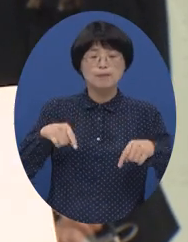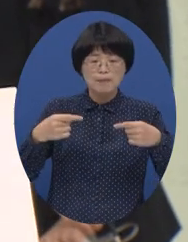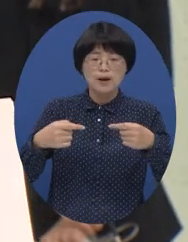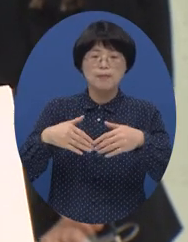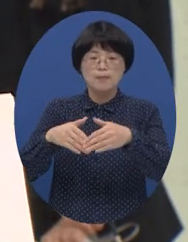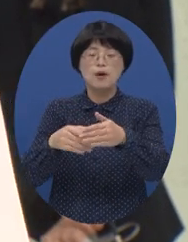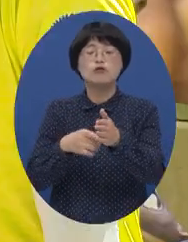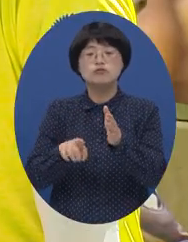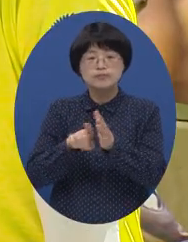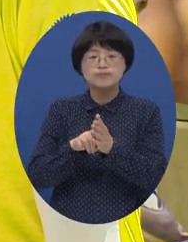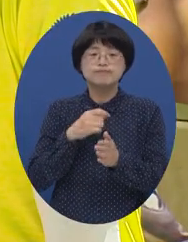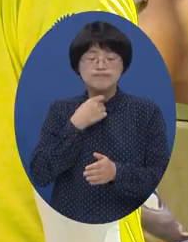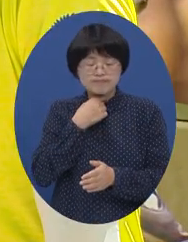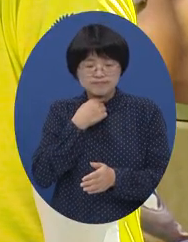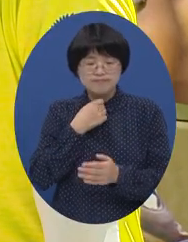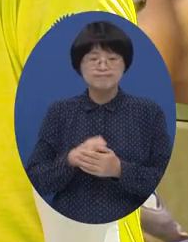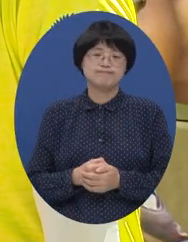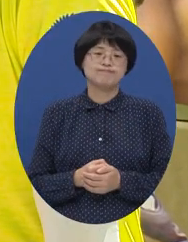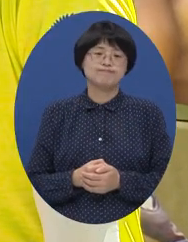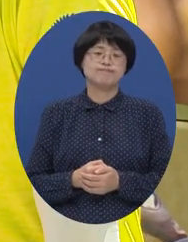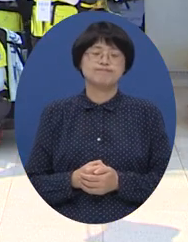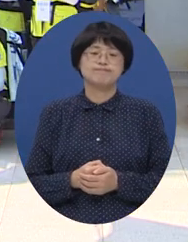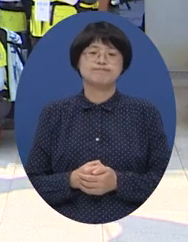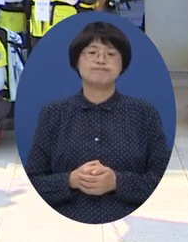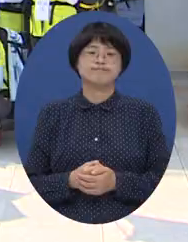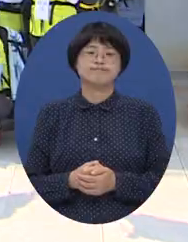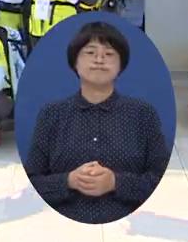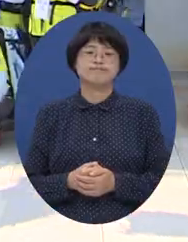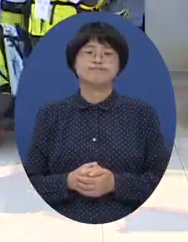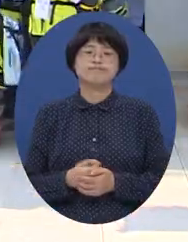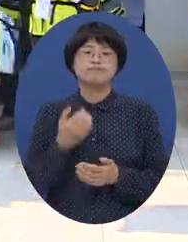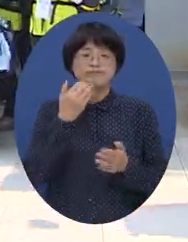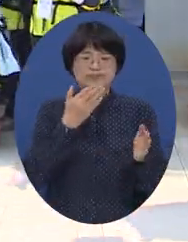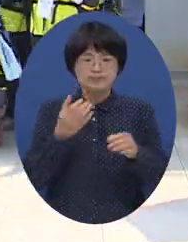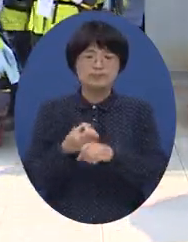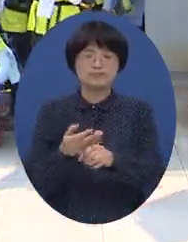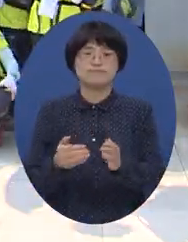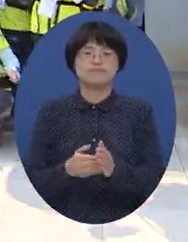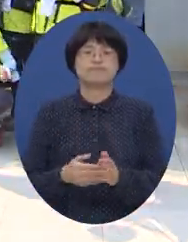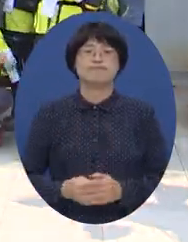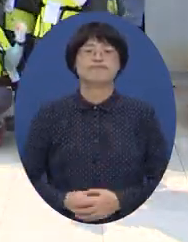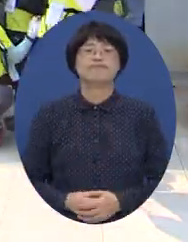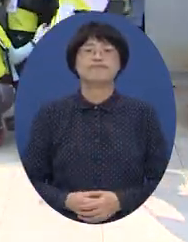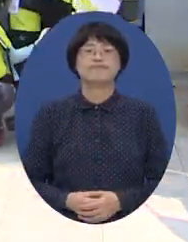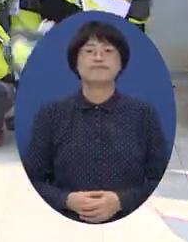DMZ를 기원하며 평화의 기운을 전했습니다. 경기주TV 김태희입니다.